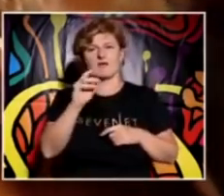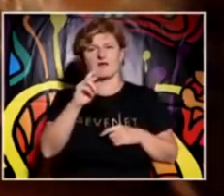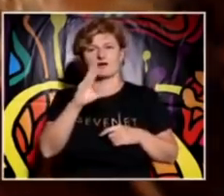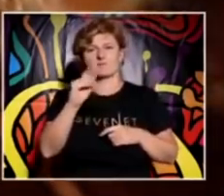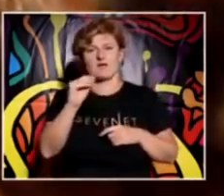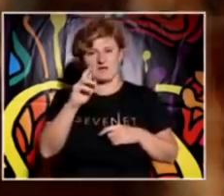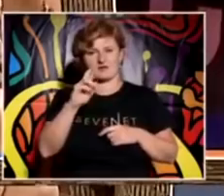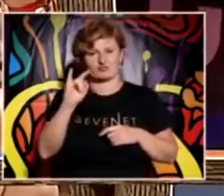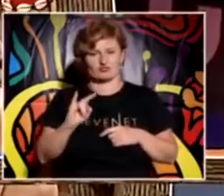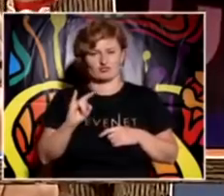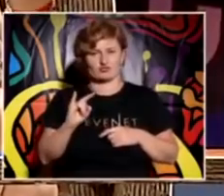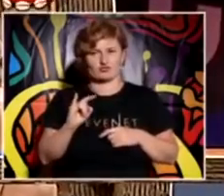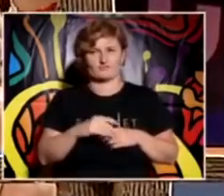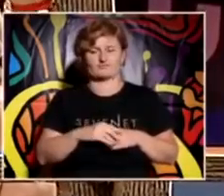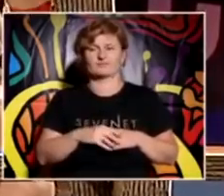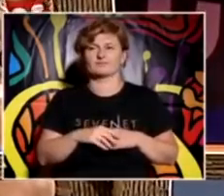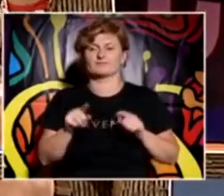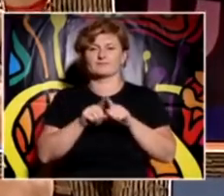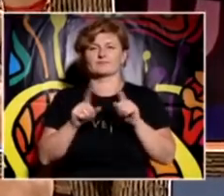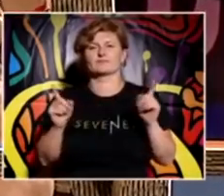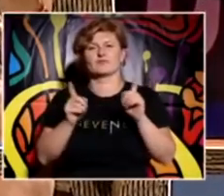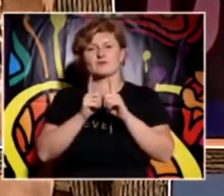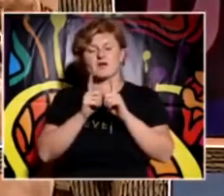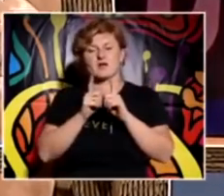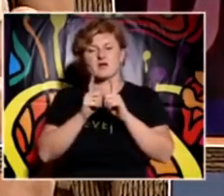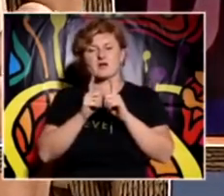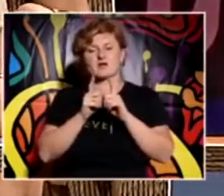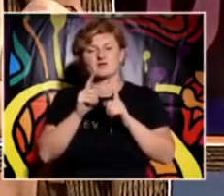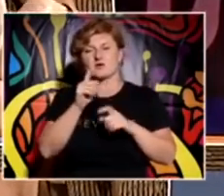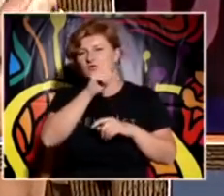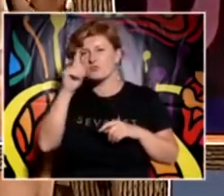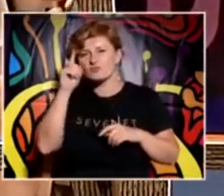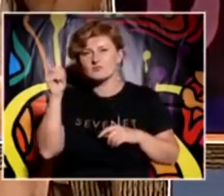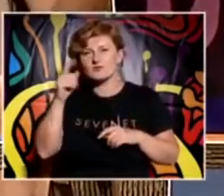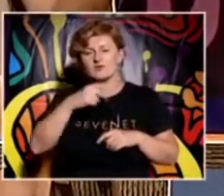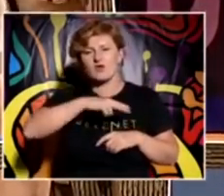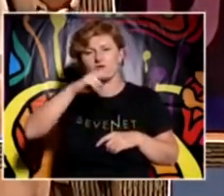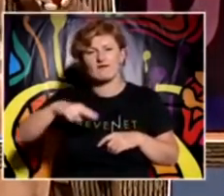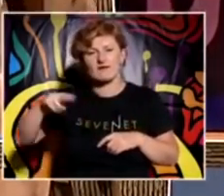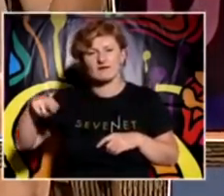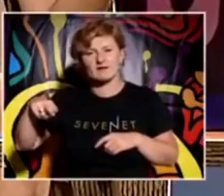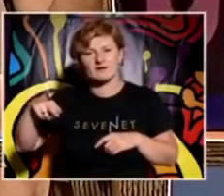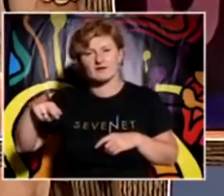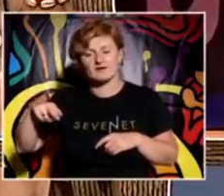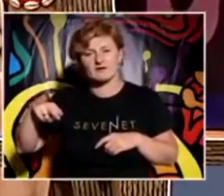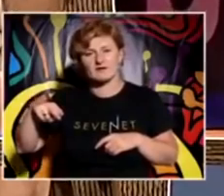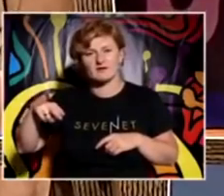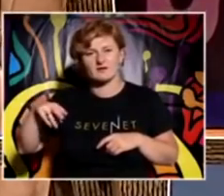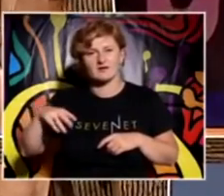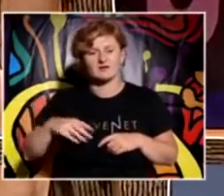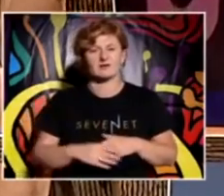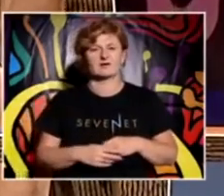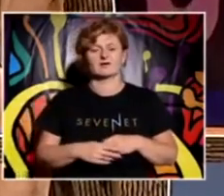wspominałam, ale też o dziwo z ludźmi północy w Norwegii. I tak jak Sabina wspominała, że doświadczyła